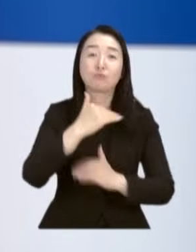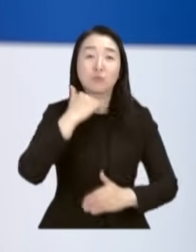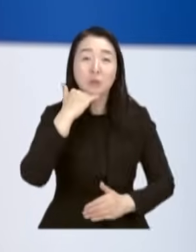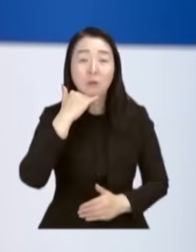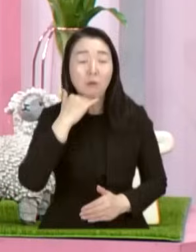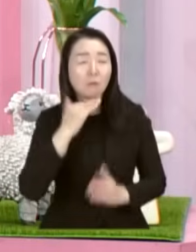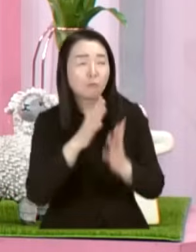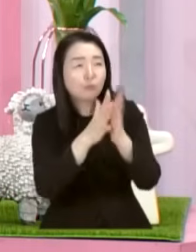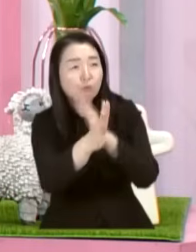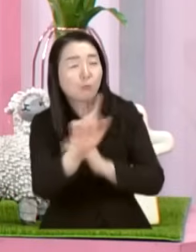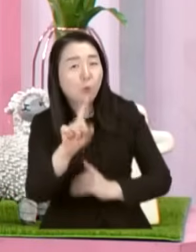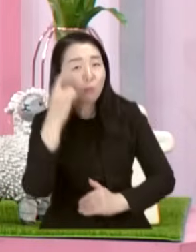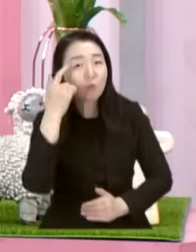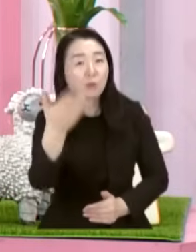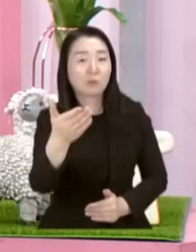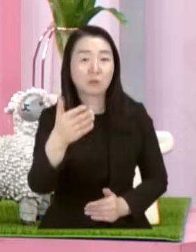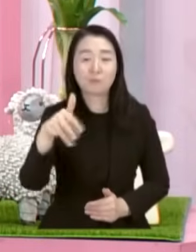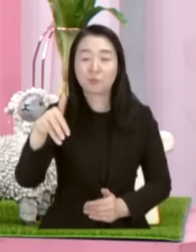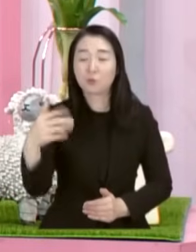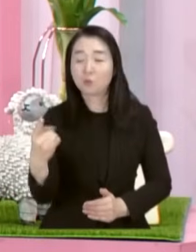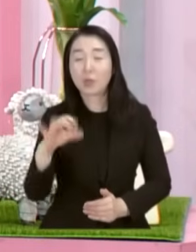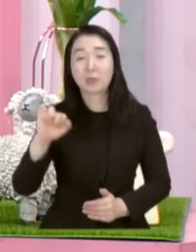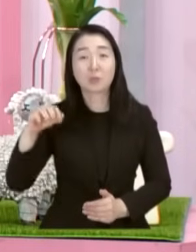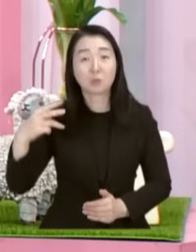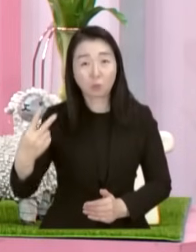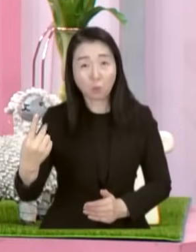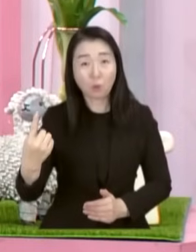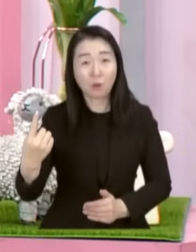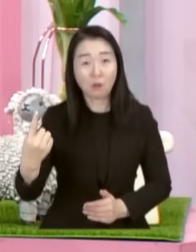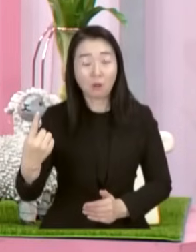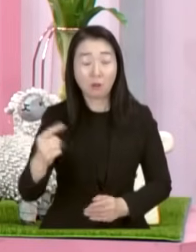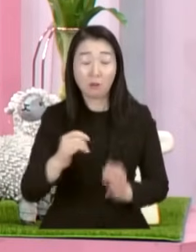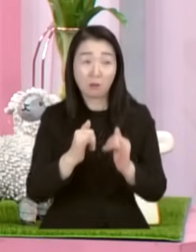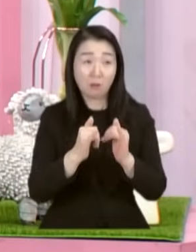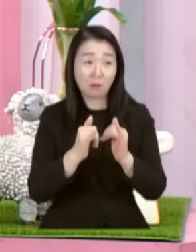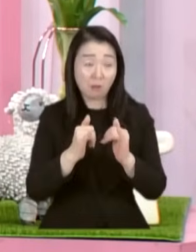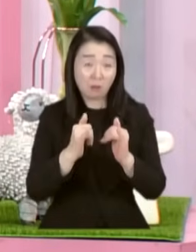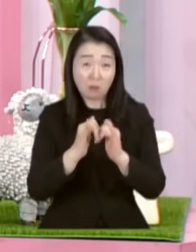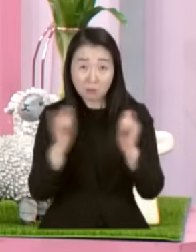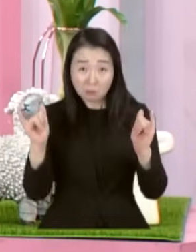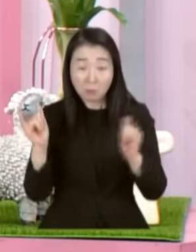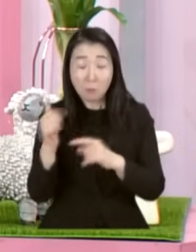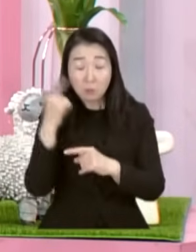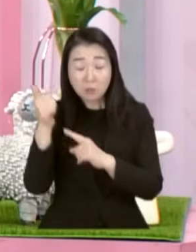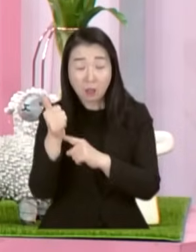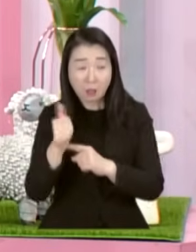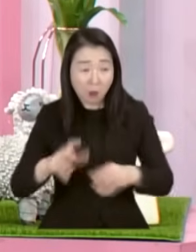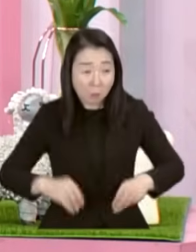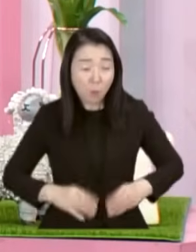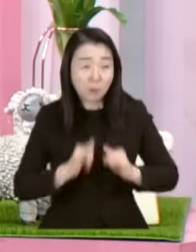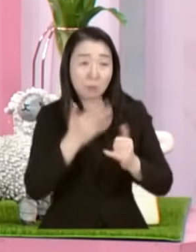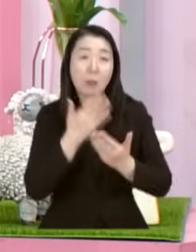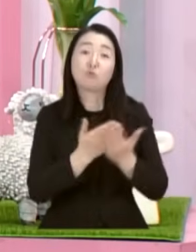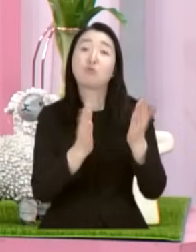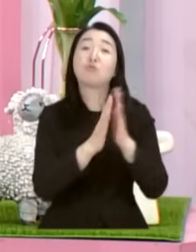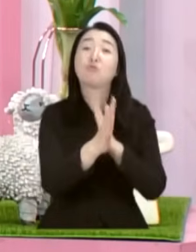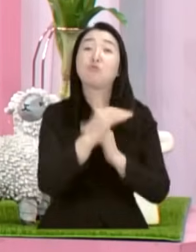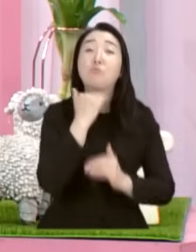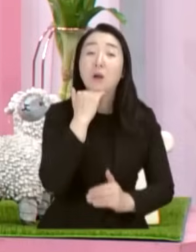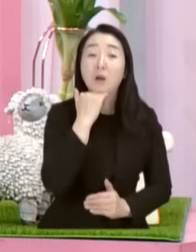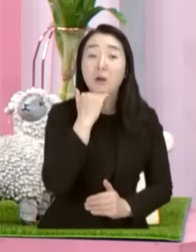있더래. 이건 무슨 줄이냐 물어봤더니 최일도 목사가 배고픈 사람 위에 밥 주는 줄이래. 그때 줄